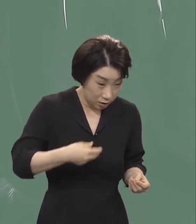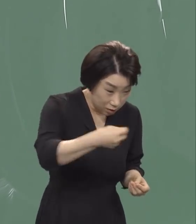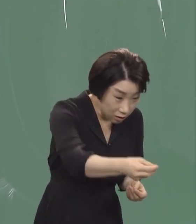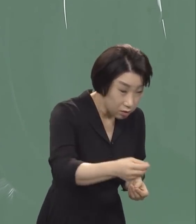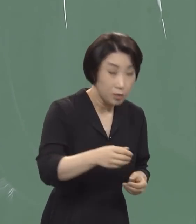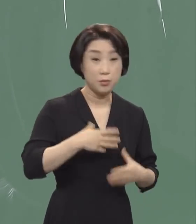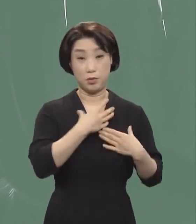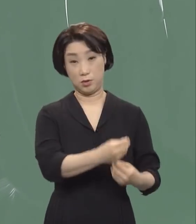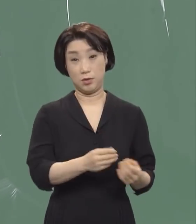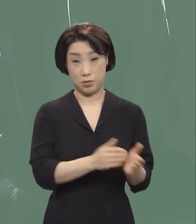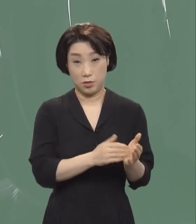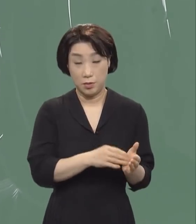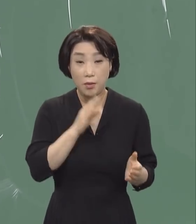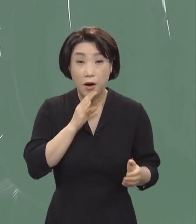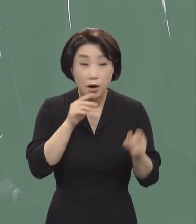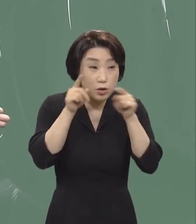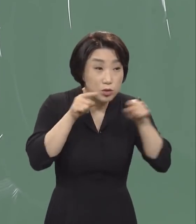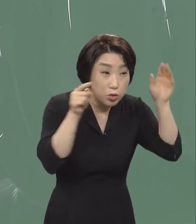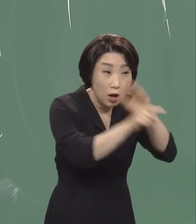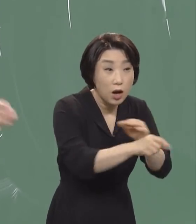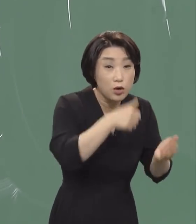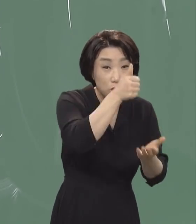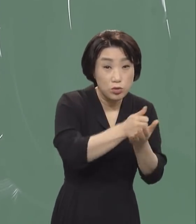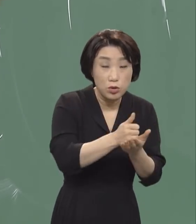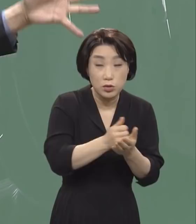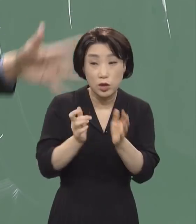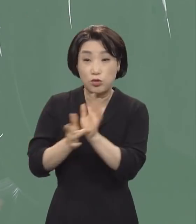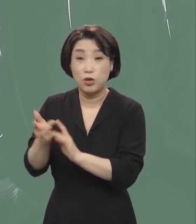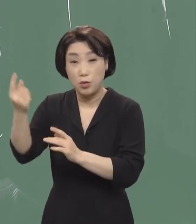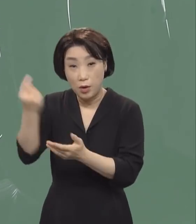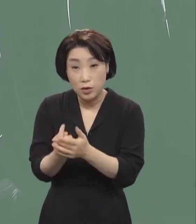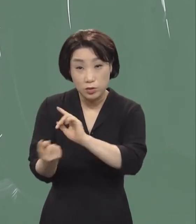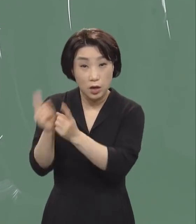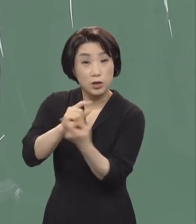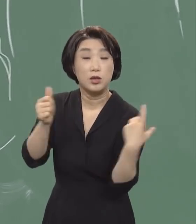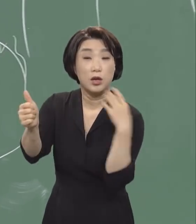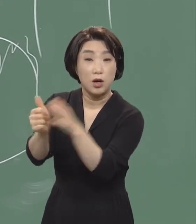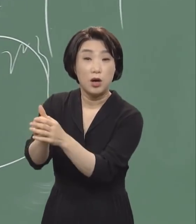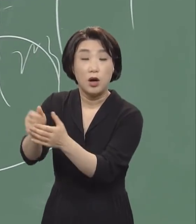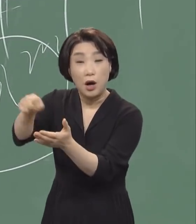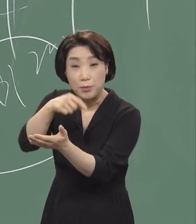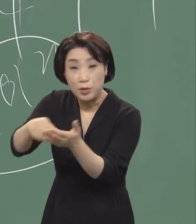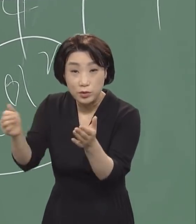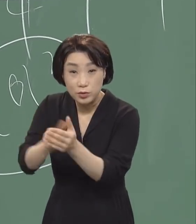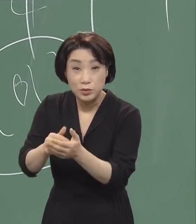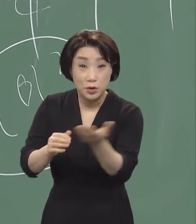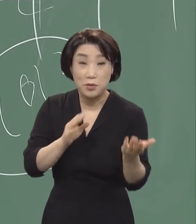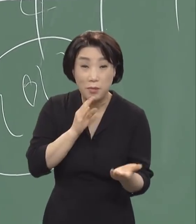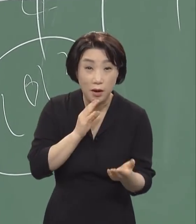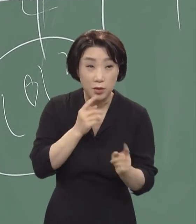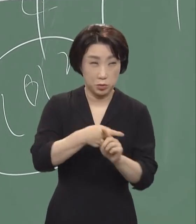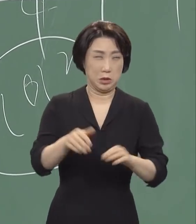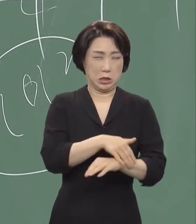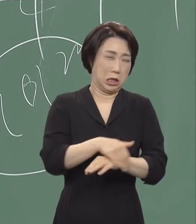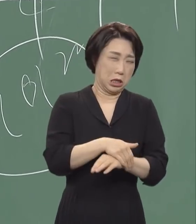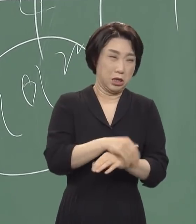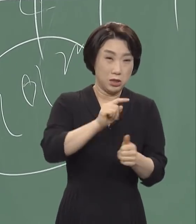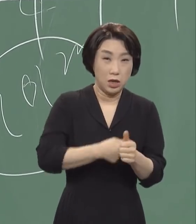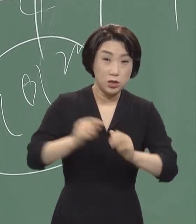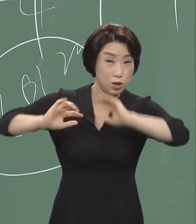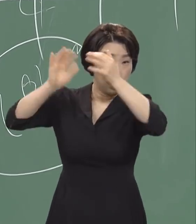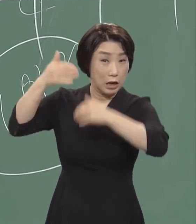내가 죽어서 지옥 갈 죄를 예수님이 죽음으로 갚아줬는데 이거 교회에 댕겨서 중국 가는 게 아뇨